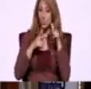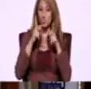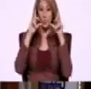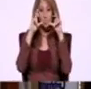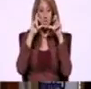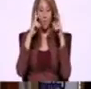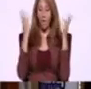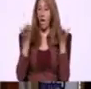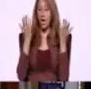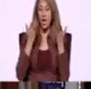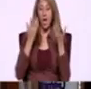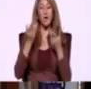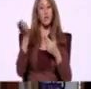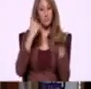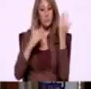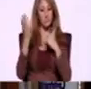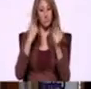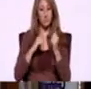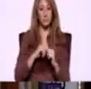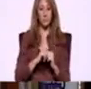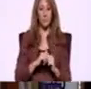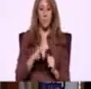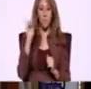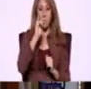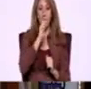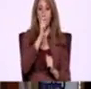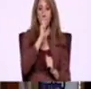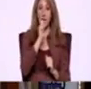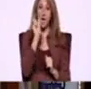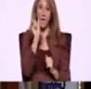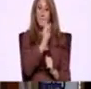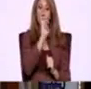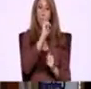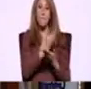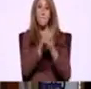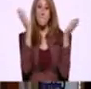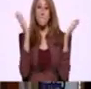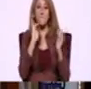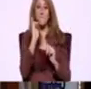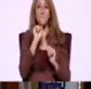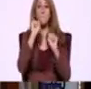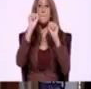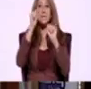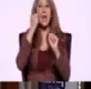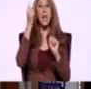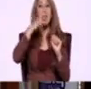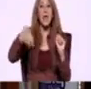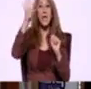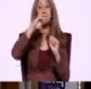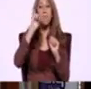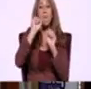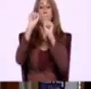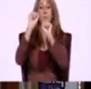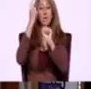وصوركم نتفاعل معاها، لانها هتبقى جزء من البرنامج. المرة دي البرنامج ده بتاعكم انتو، بيعبر عنكم